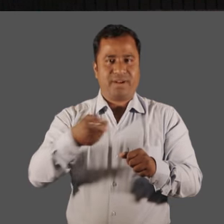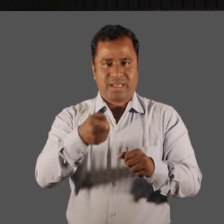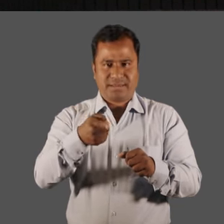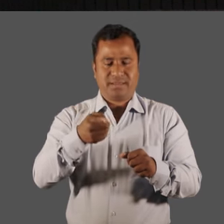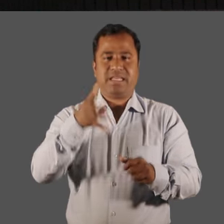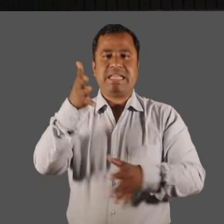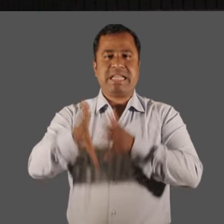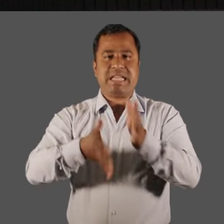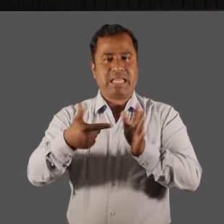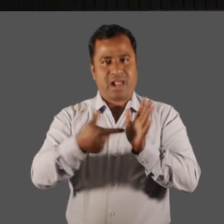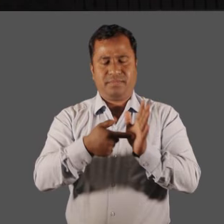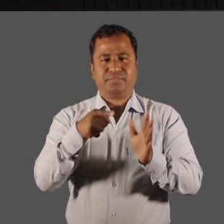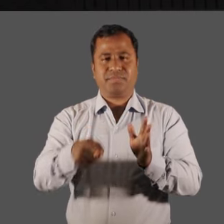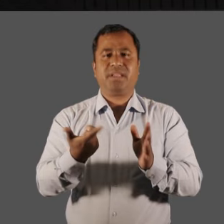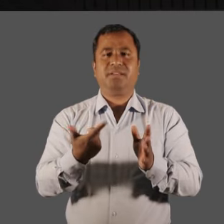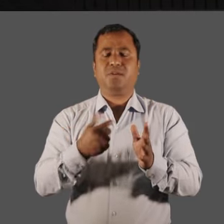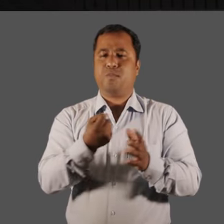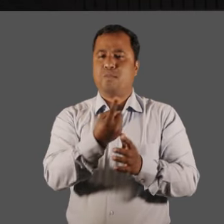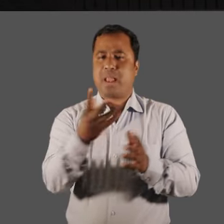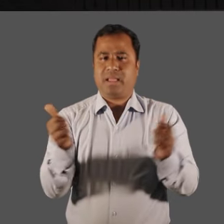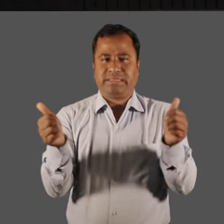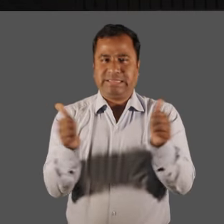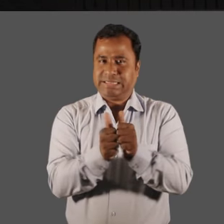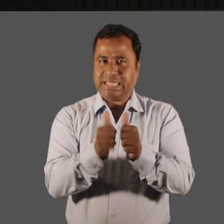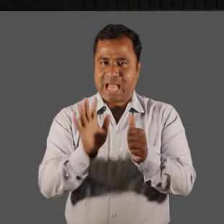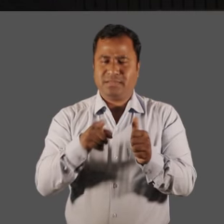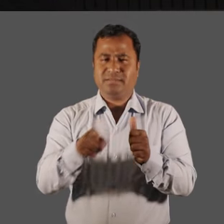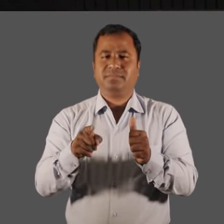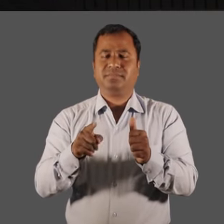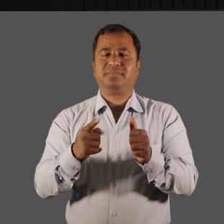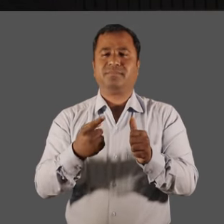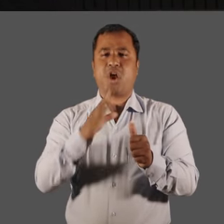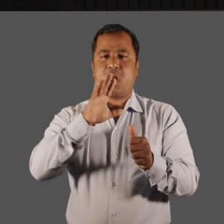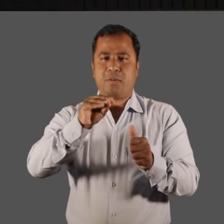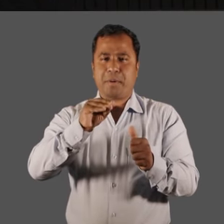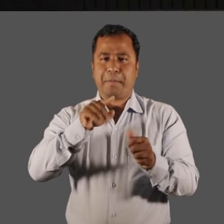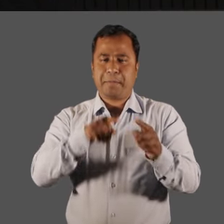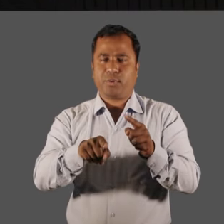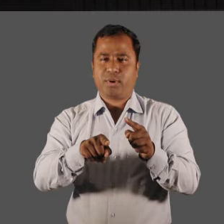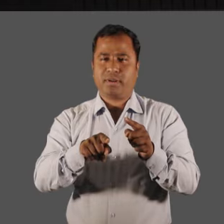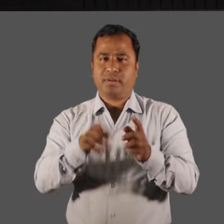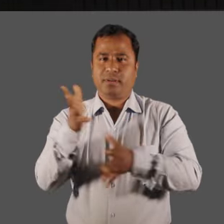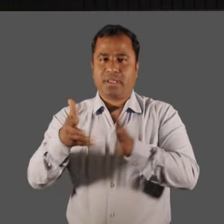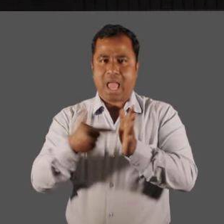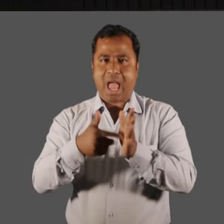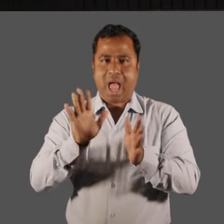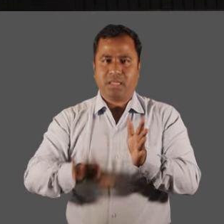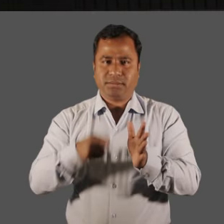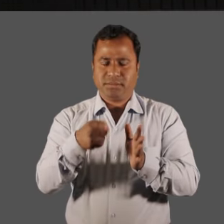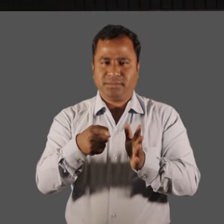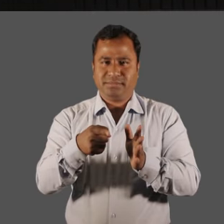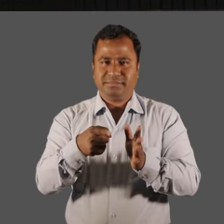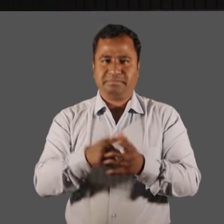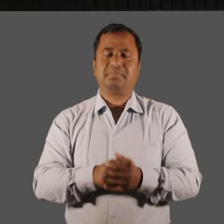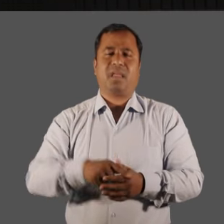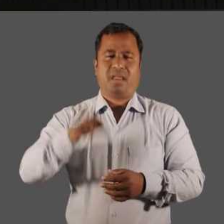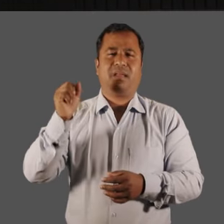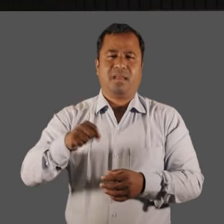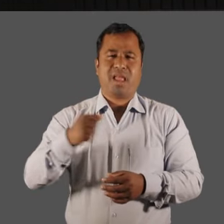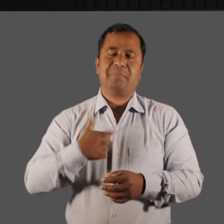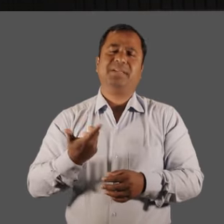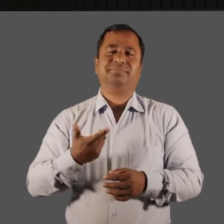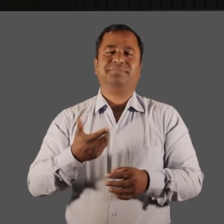ইশারা ভাষা। তা আপনারা যখন একসাথে হন তখন কি মানে আপনারা কখনো মানে ইশারা ভাষায় কথা বলেন, এরকম কি ঘটনা হ্যাঁ, ঘটে আমরা